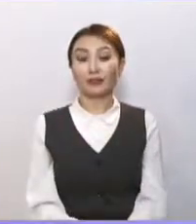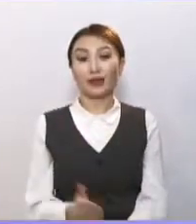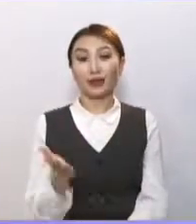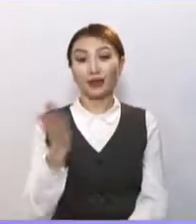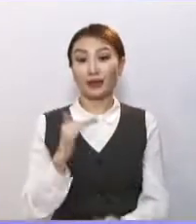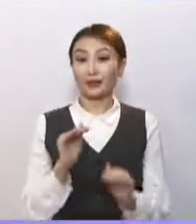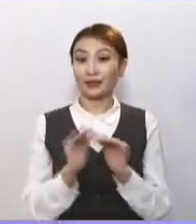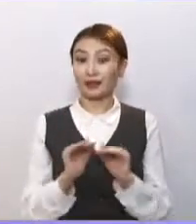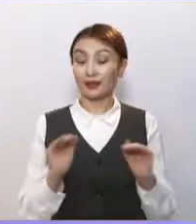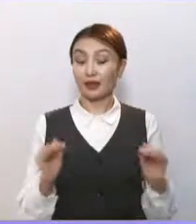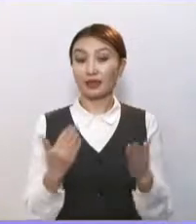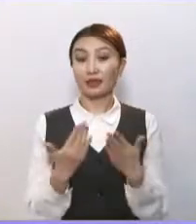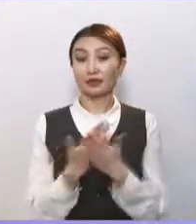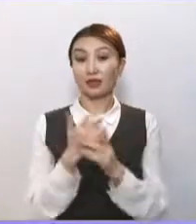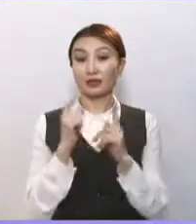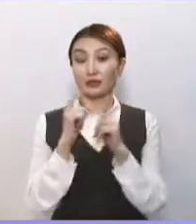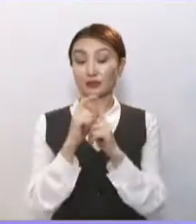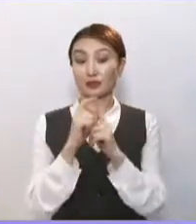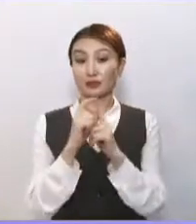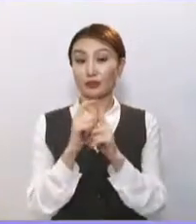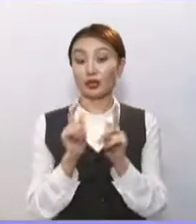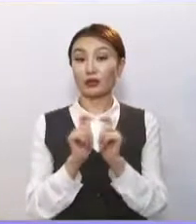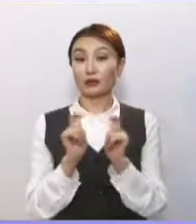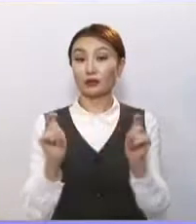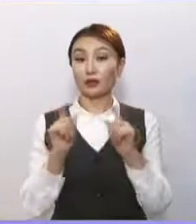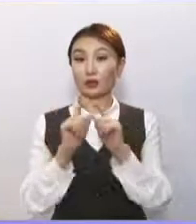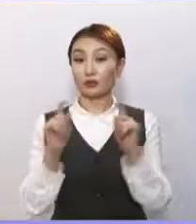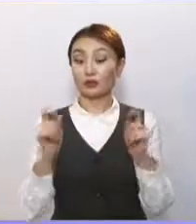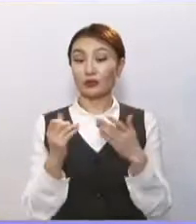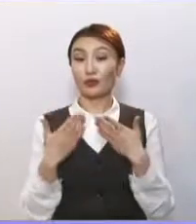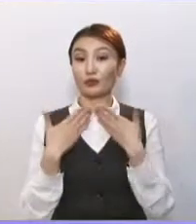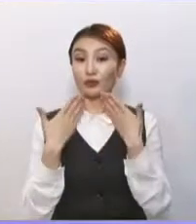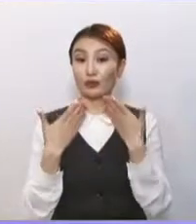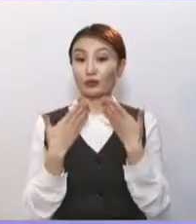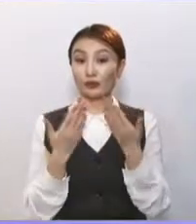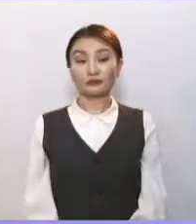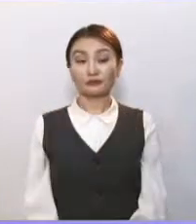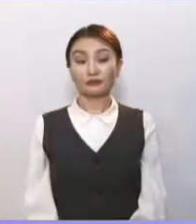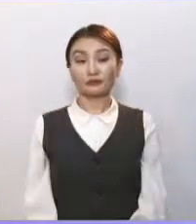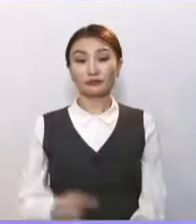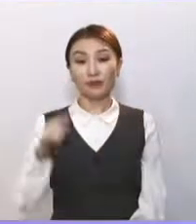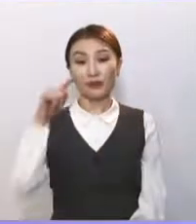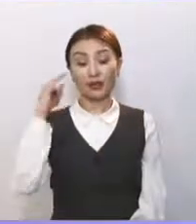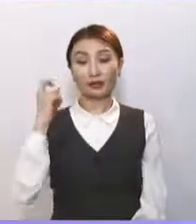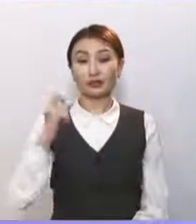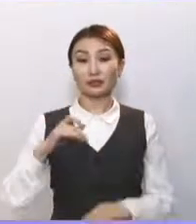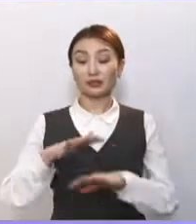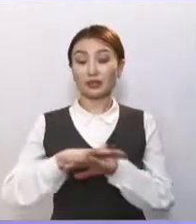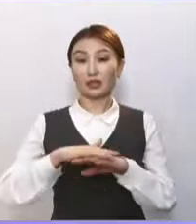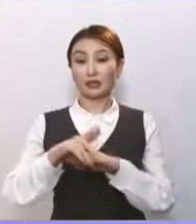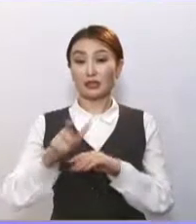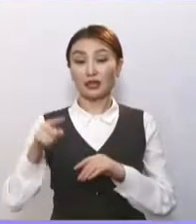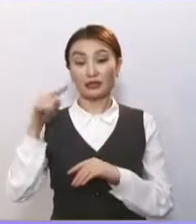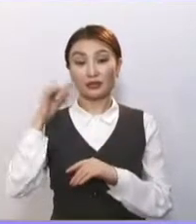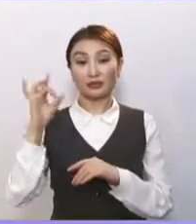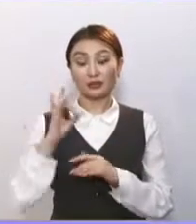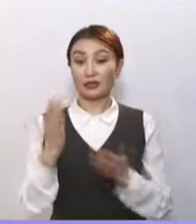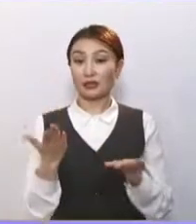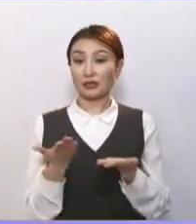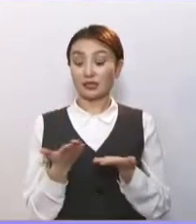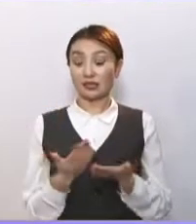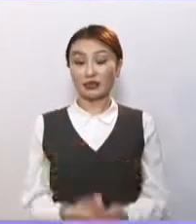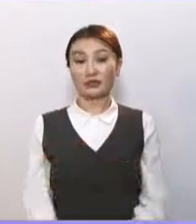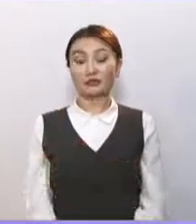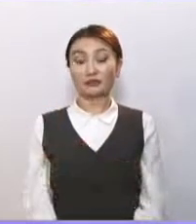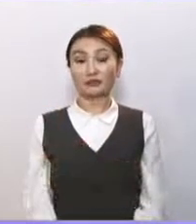Келгиле балдар, жаңы сөздөр менен түзүлгөн сүйлөмдөрдү окуйлу. Кыргыз эли Кыргызстанда